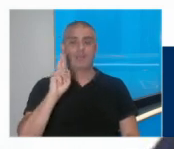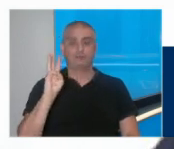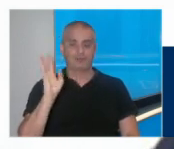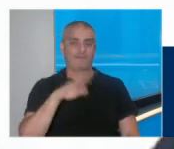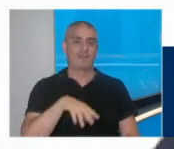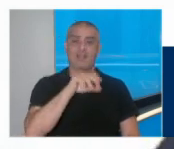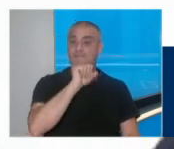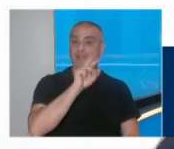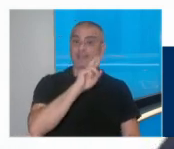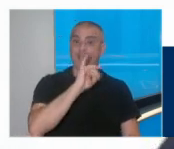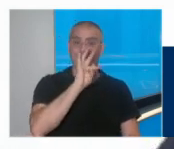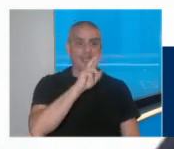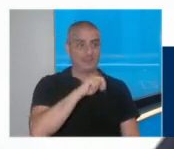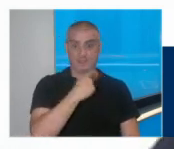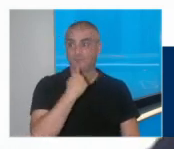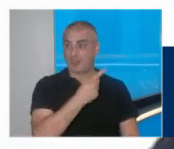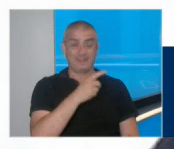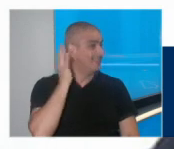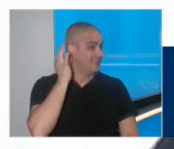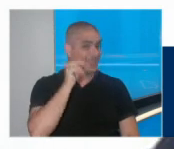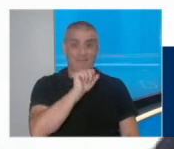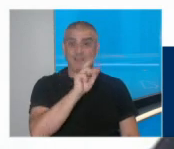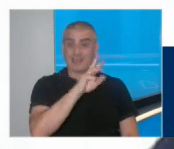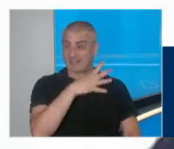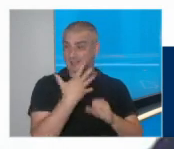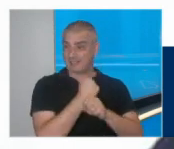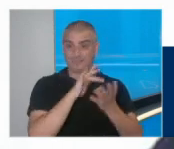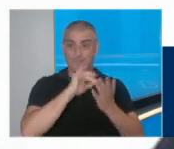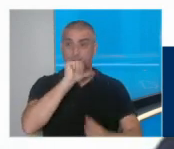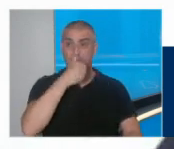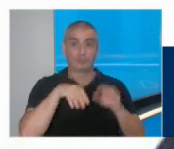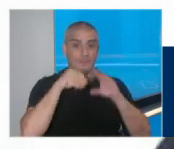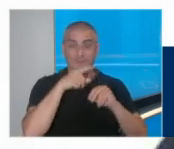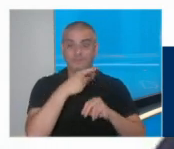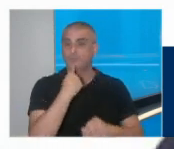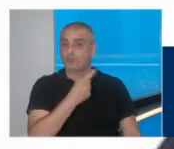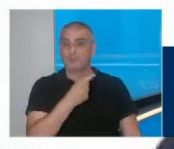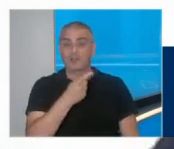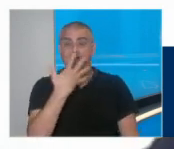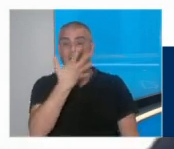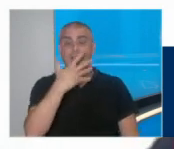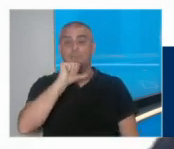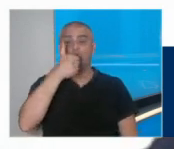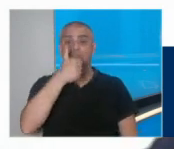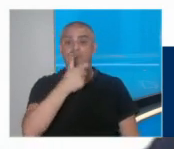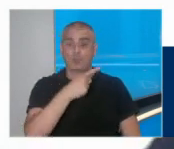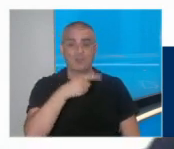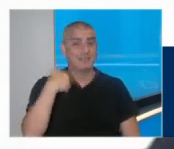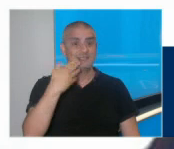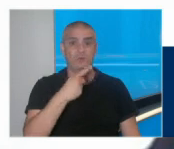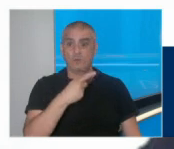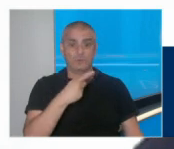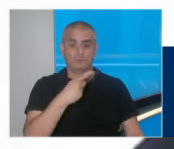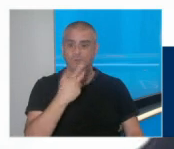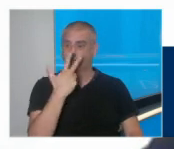ואפרת רייטן. אגב, צריך להגיד, אם אפרת רייטן היא זו שתזכה במקום הראשון בפריימריז, זאת אומרת שבחמישייה הראשונה יהיו